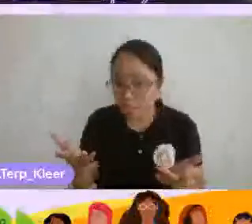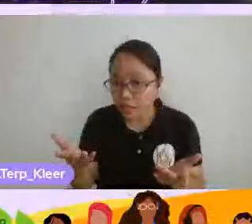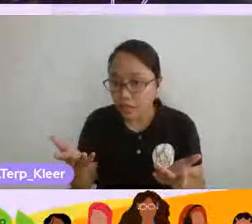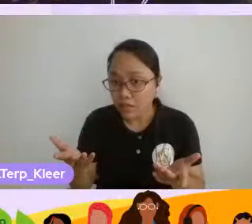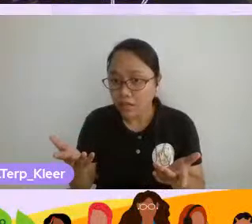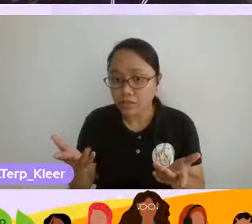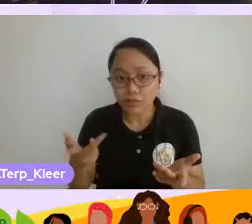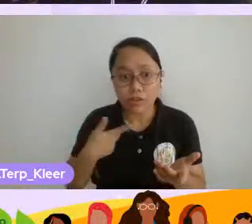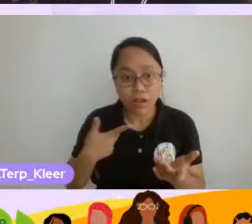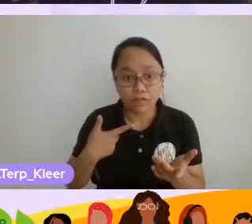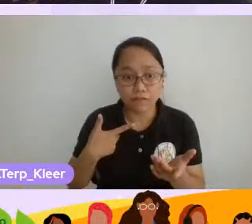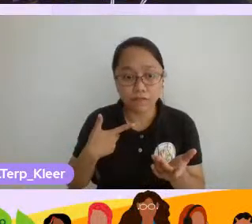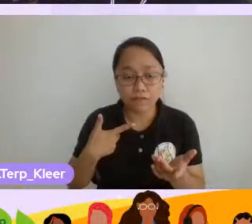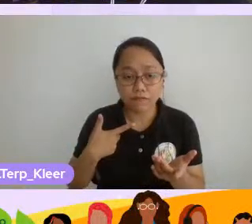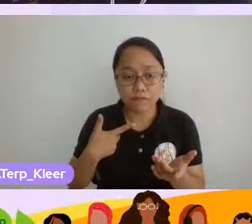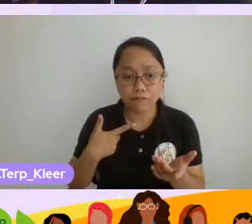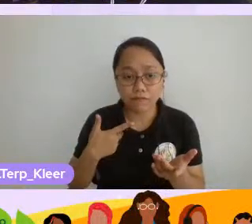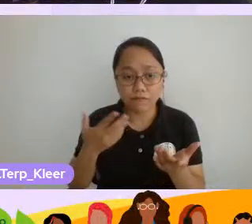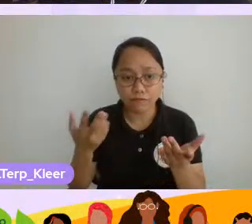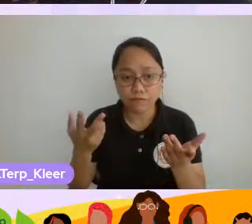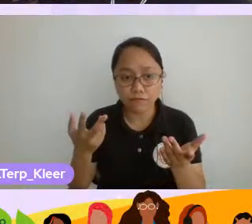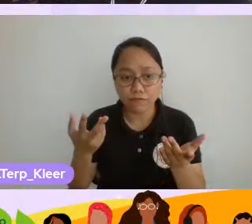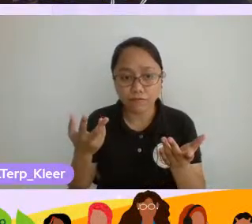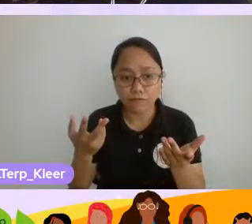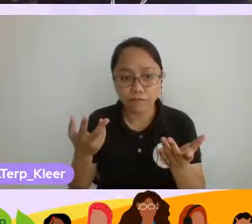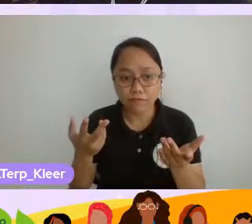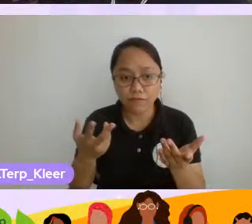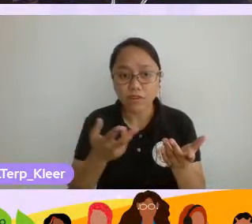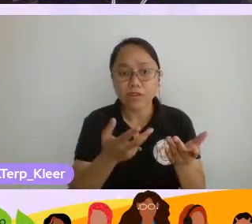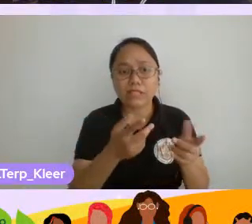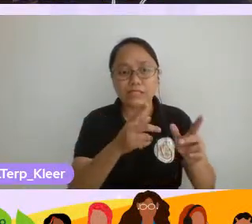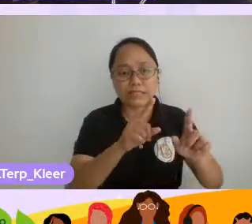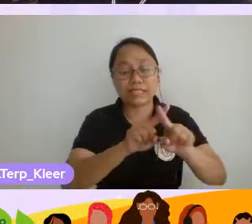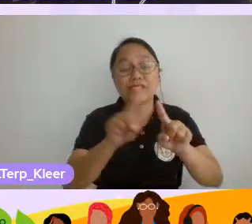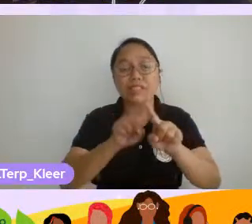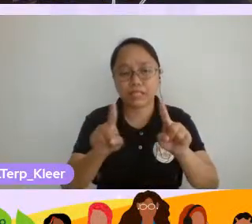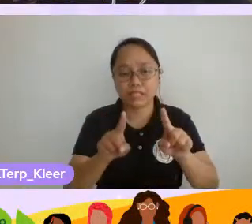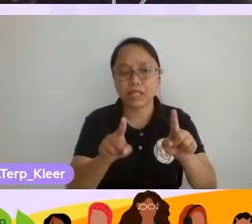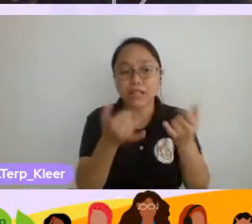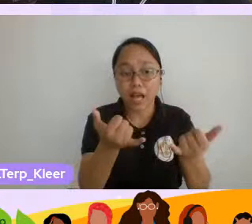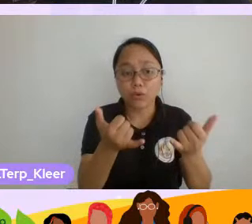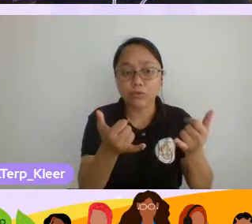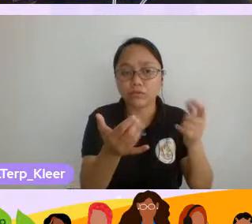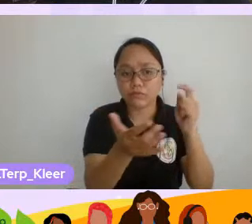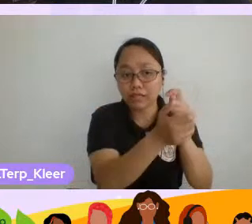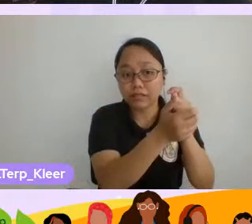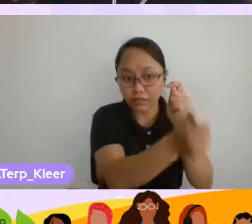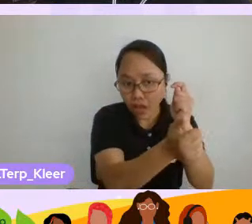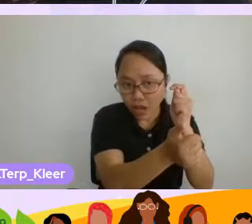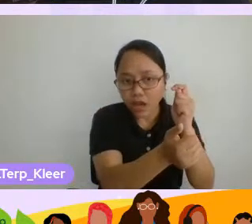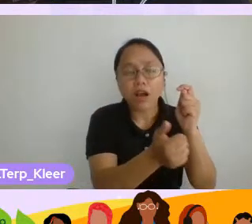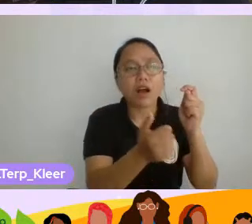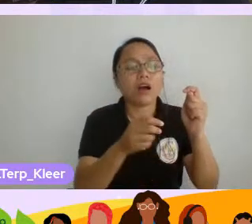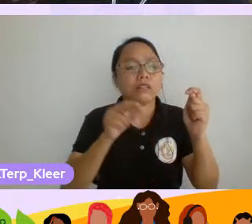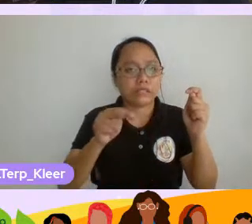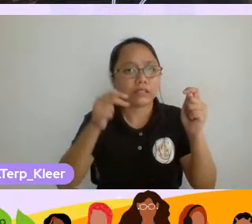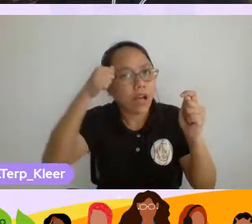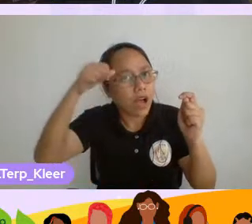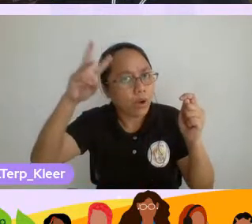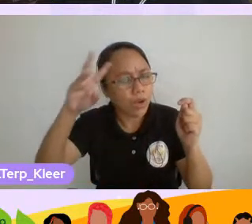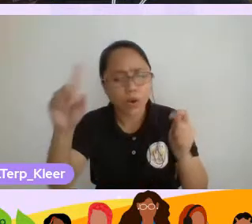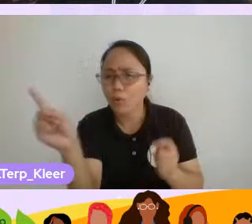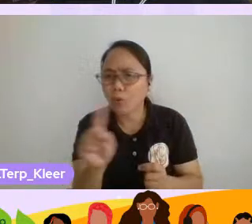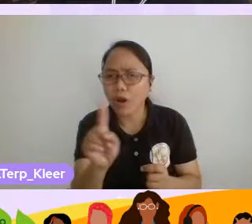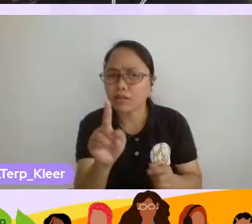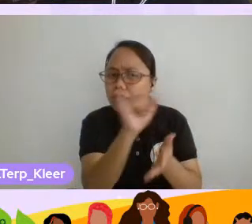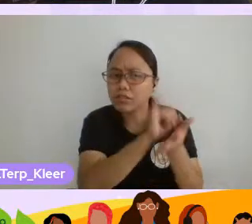no? Kung sino, ano pong institution, kung TESDA po ito or if it is a private institution po, at kung ang